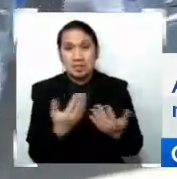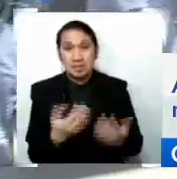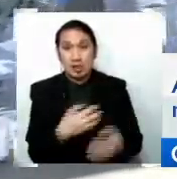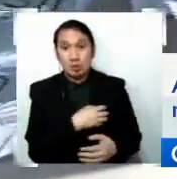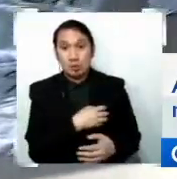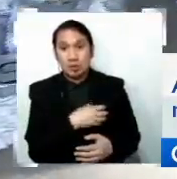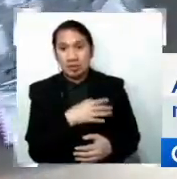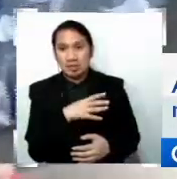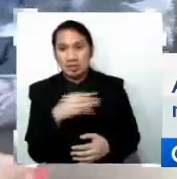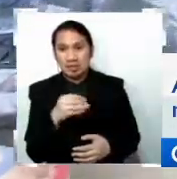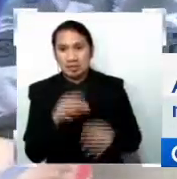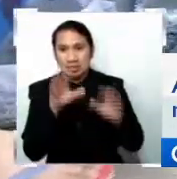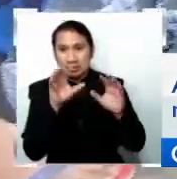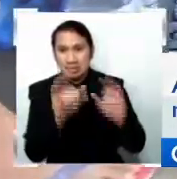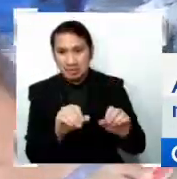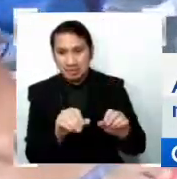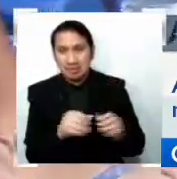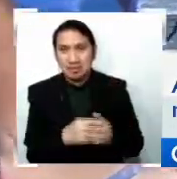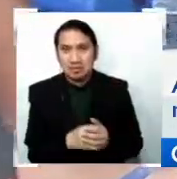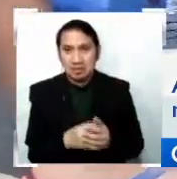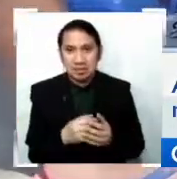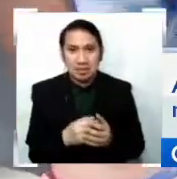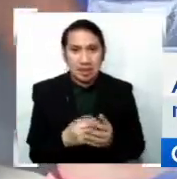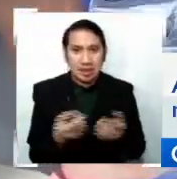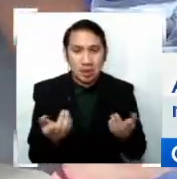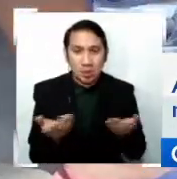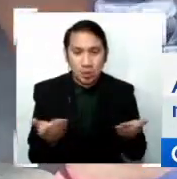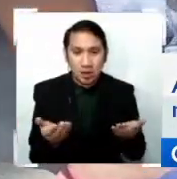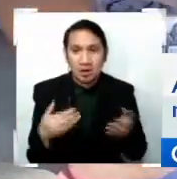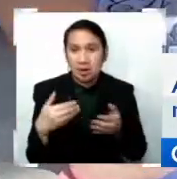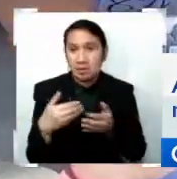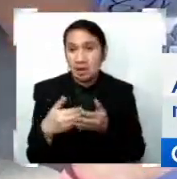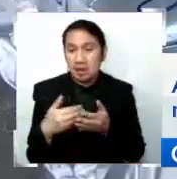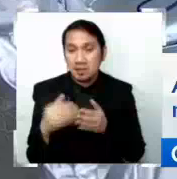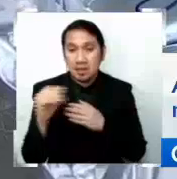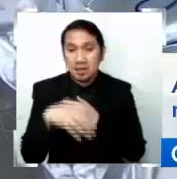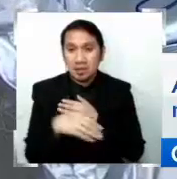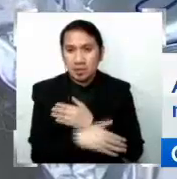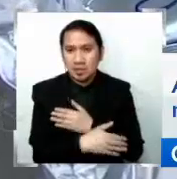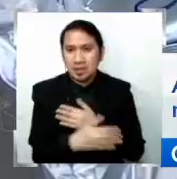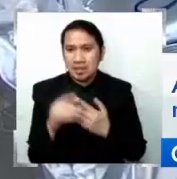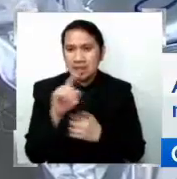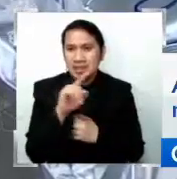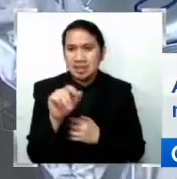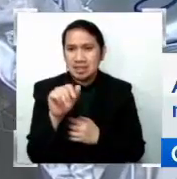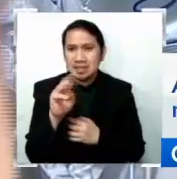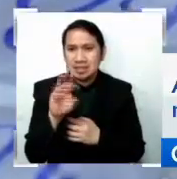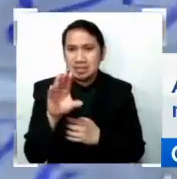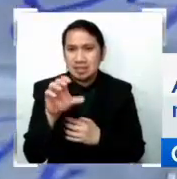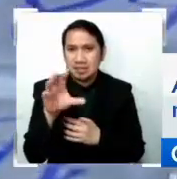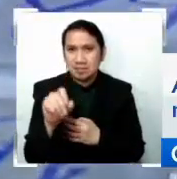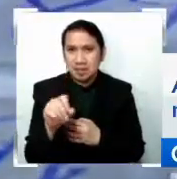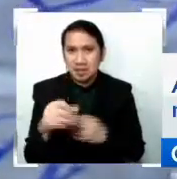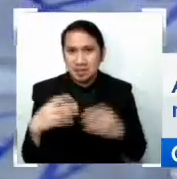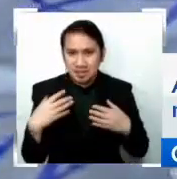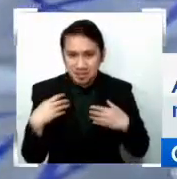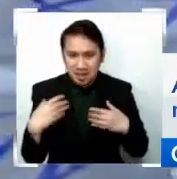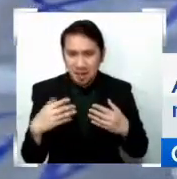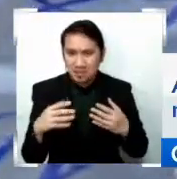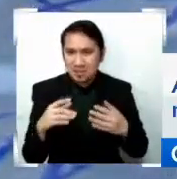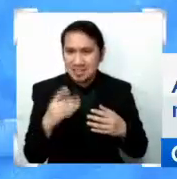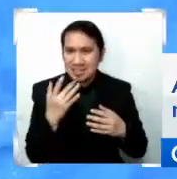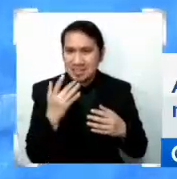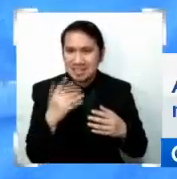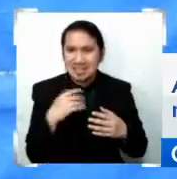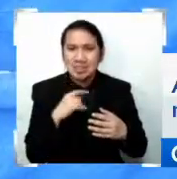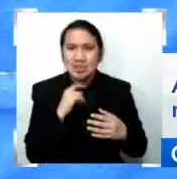Philippine National Police sa bypass operation sa taming dagat na lugar sa Candelaria, Zambales. Nakabalot sa mga vacuum sealed foil ang 500 kilong shabu